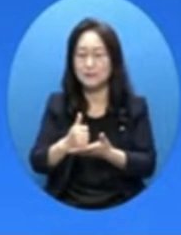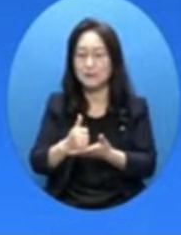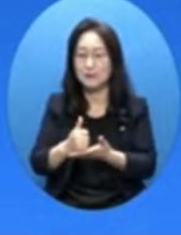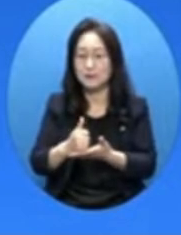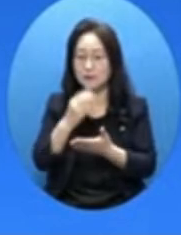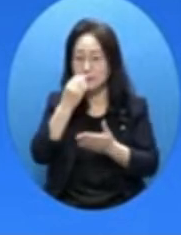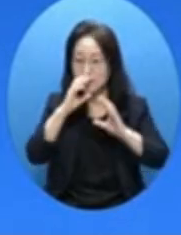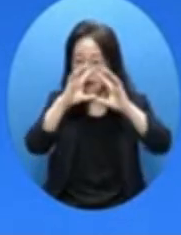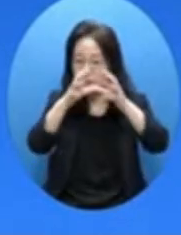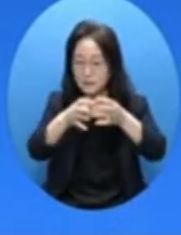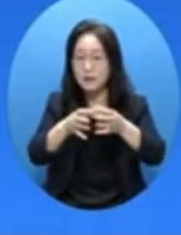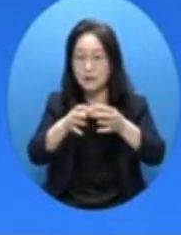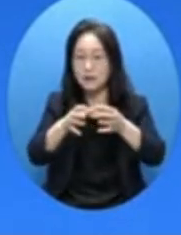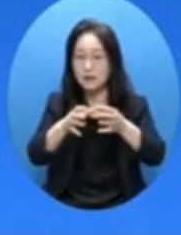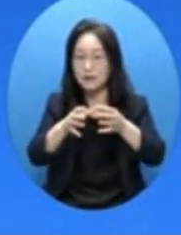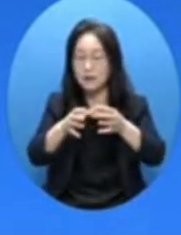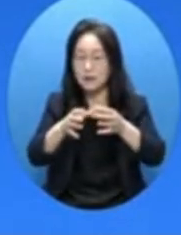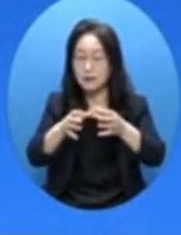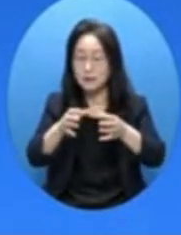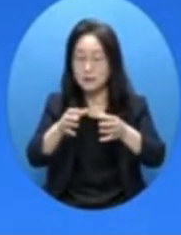이사야를 통해서 응답을 주실 때